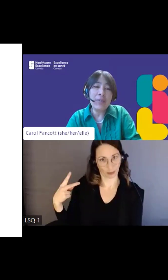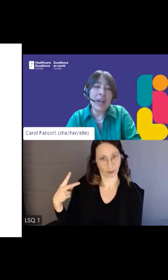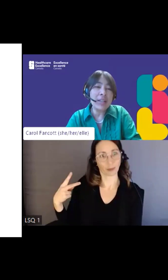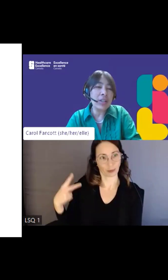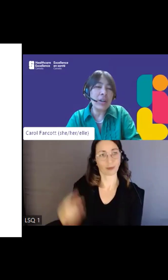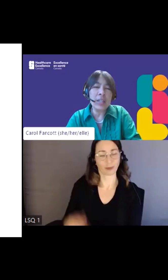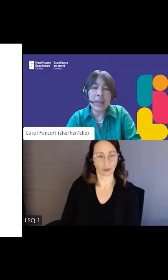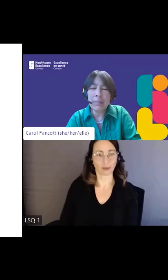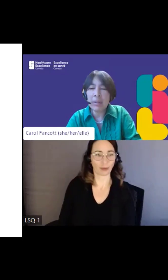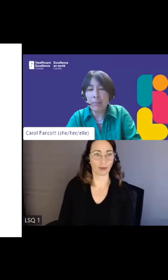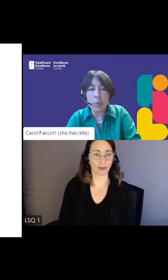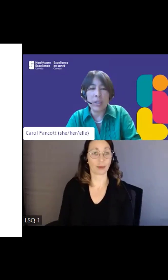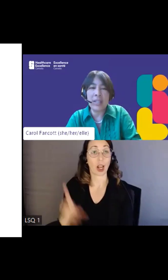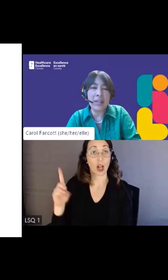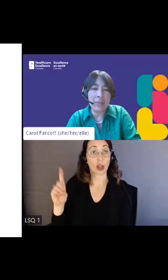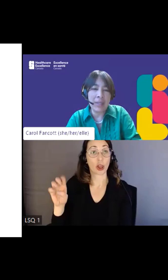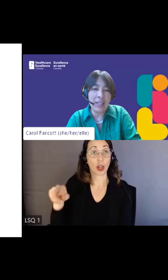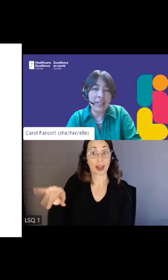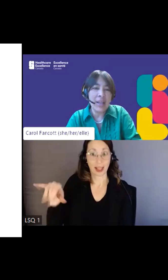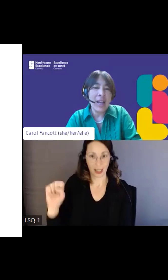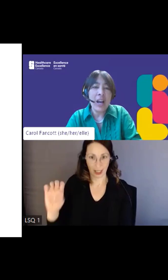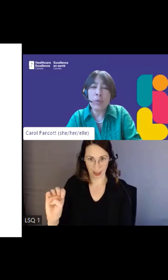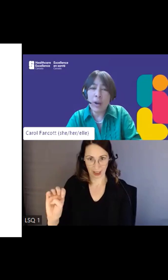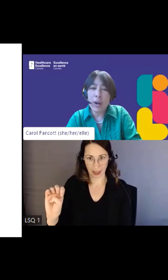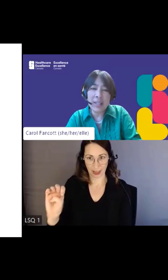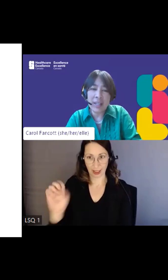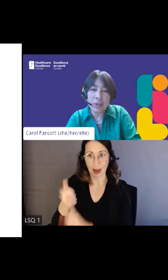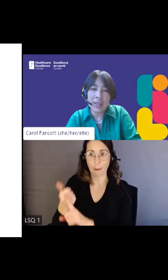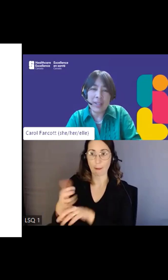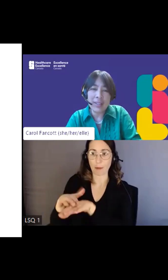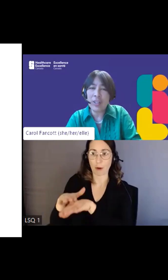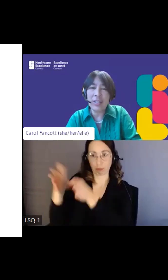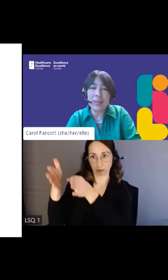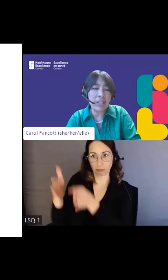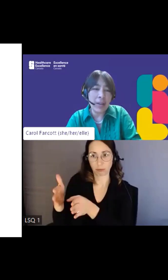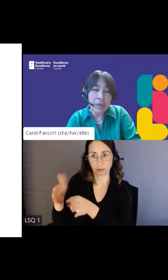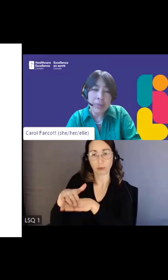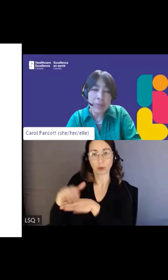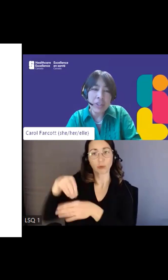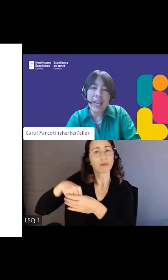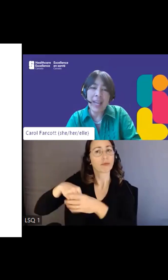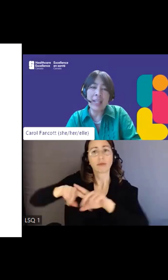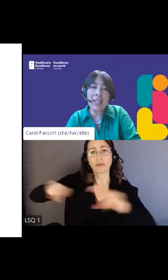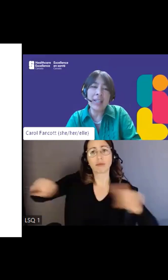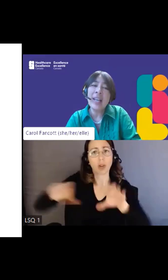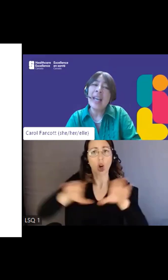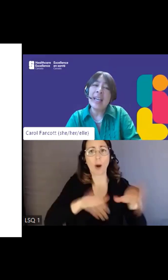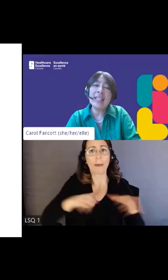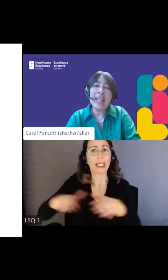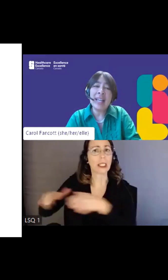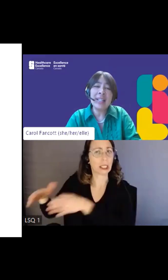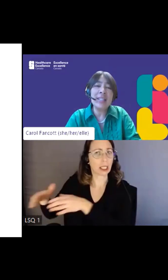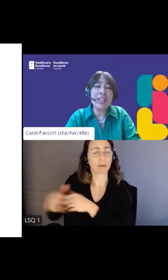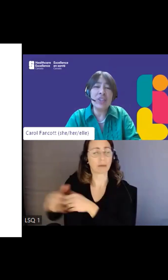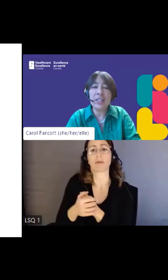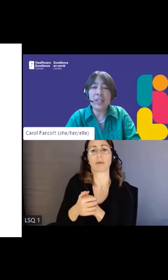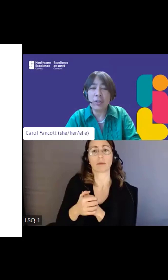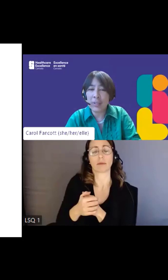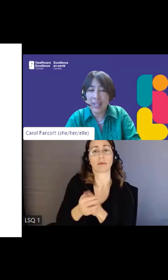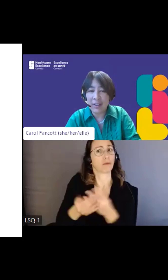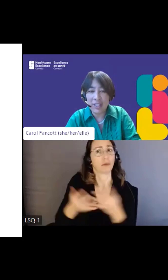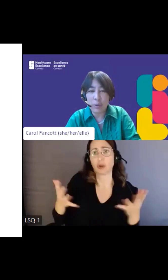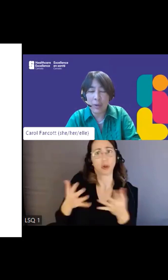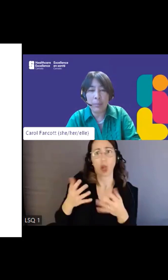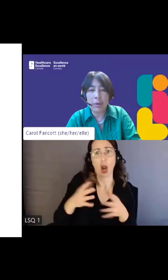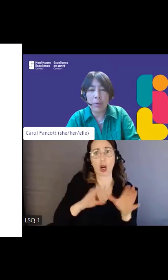conseiller au sein de nombreux comités à travers Santé Canada. Elle a participé aussi à de